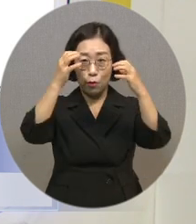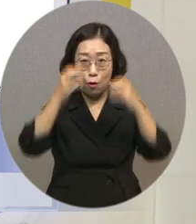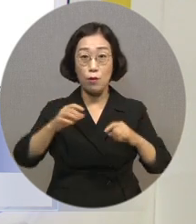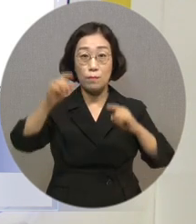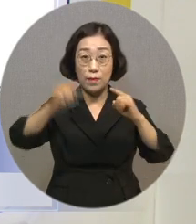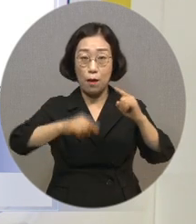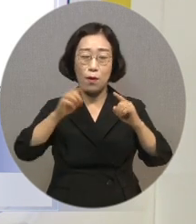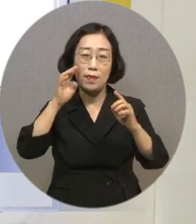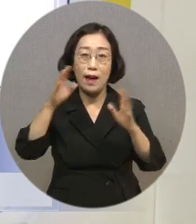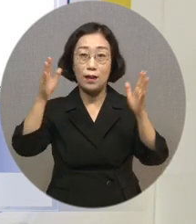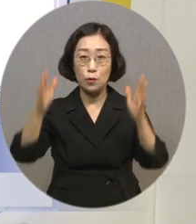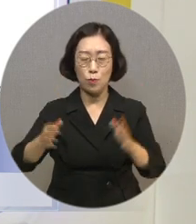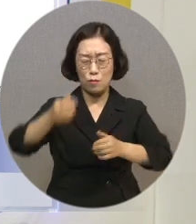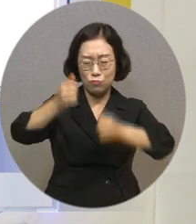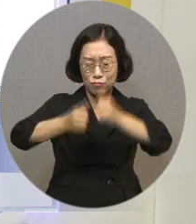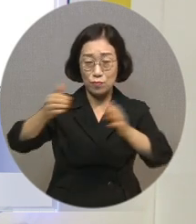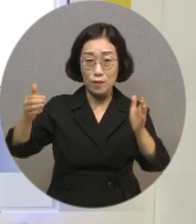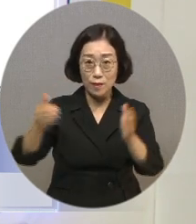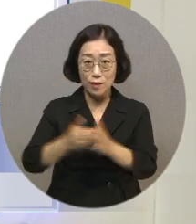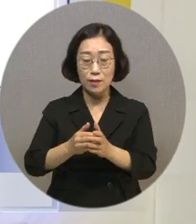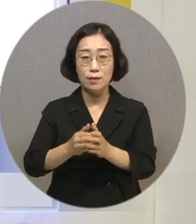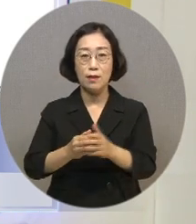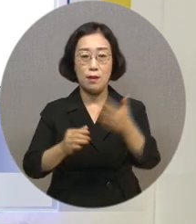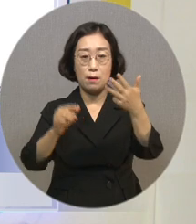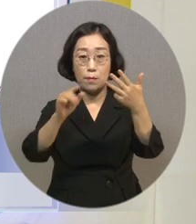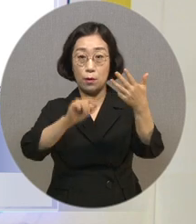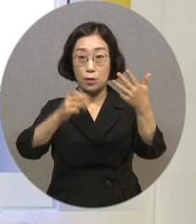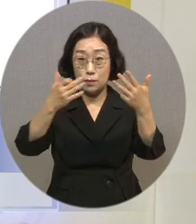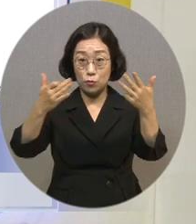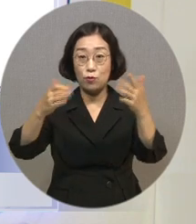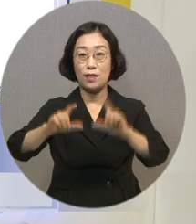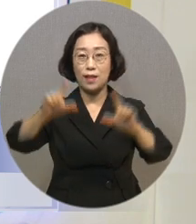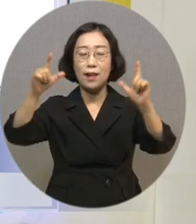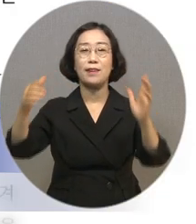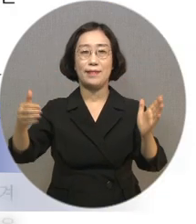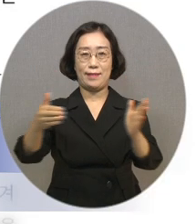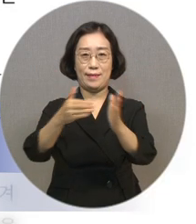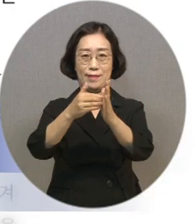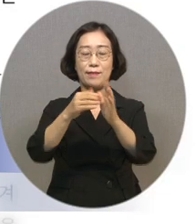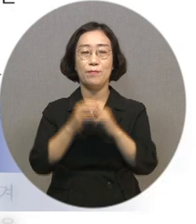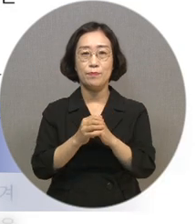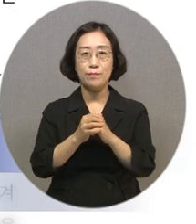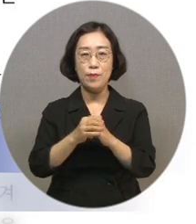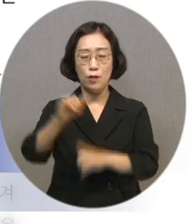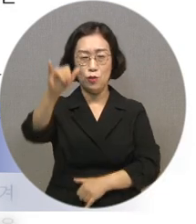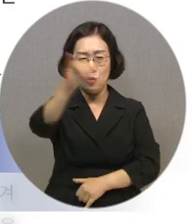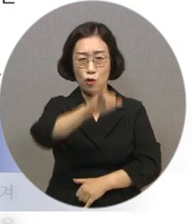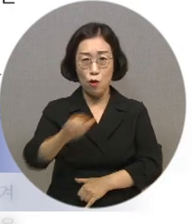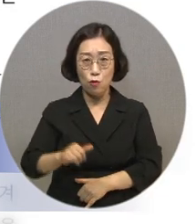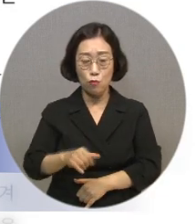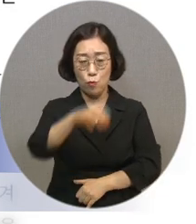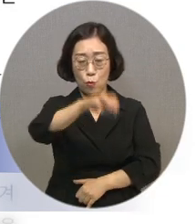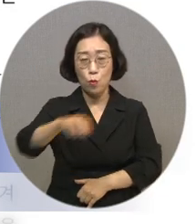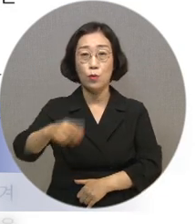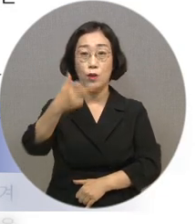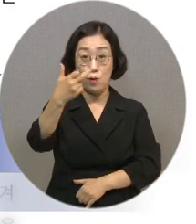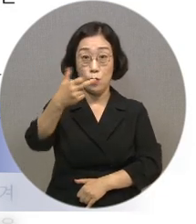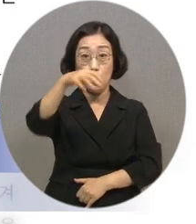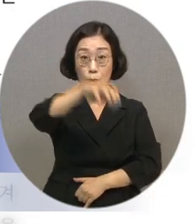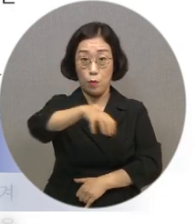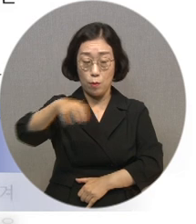나을 간의 열전을 뒤로하고 19일 대단원의 막을 내렸다는 기사입니다 전국 17개 시도 지부의